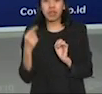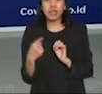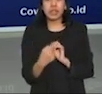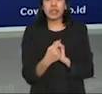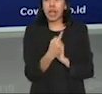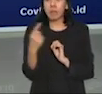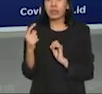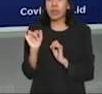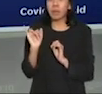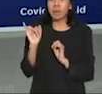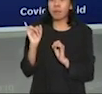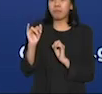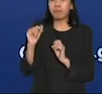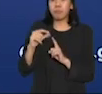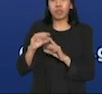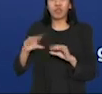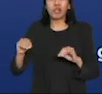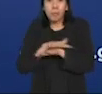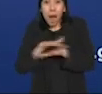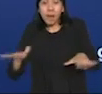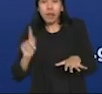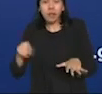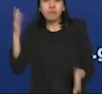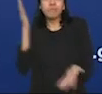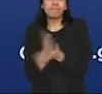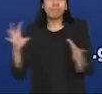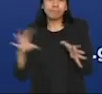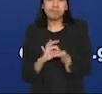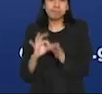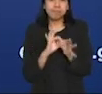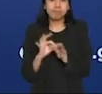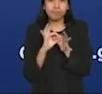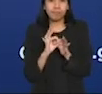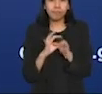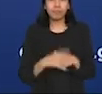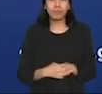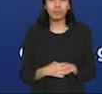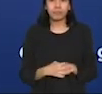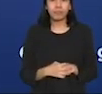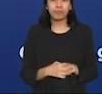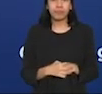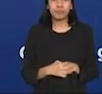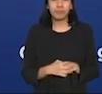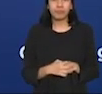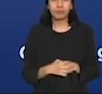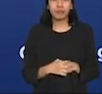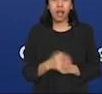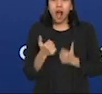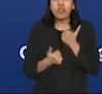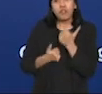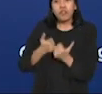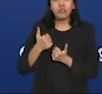aparat negara akan dilaksanakan kita menyadari bahwa dalam rangka untuk membatasi aktivitas